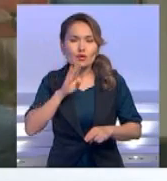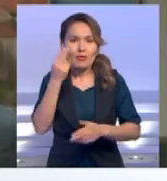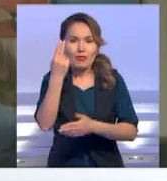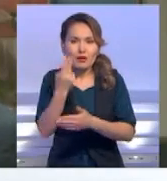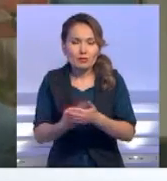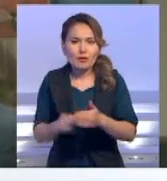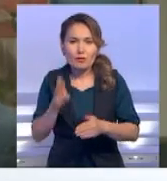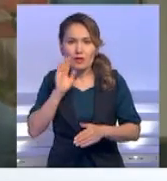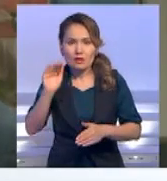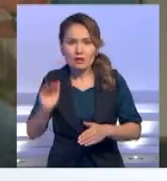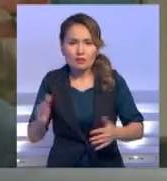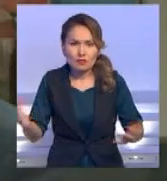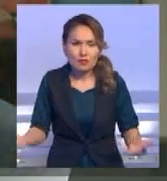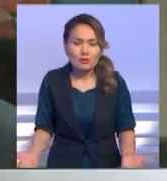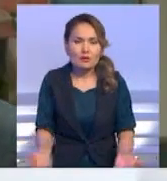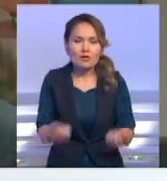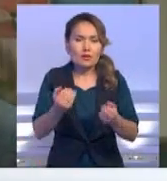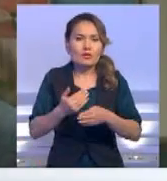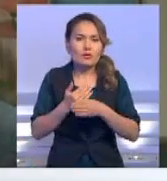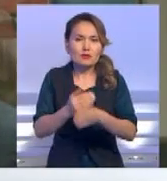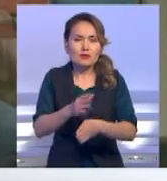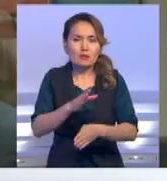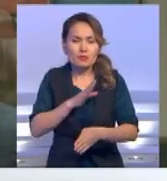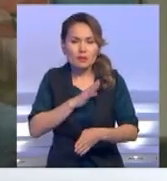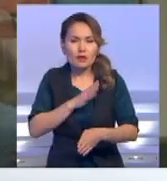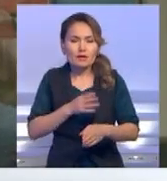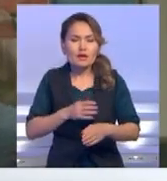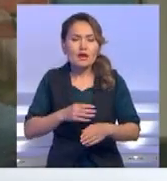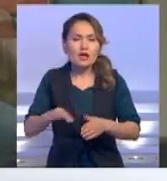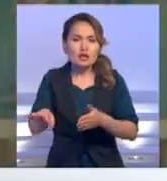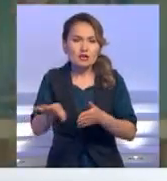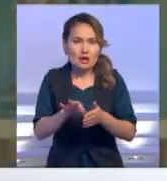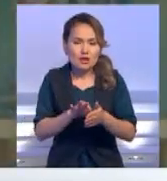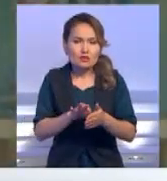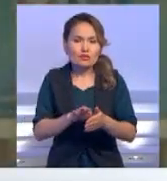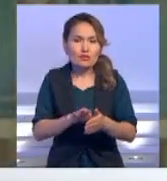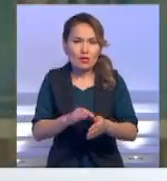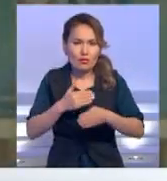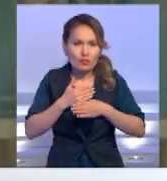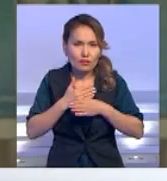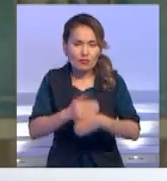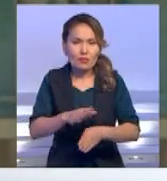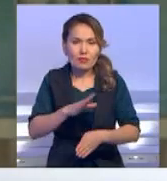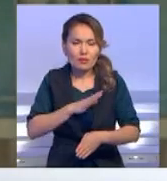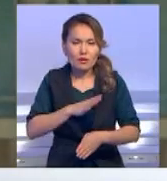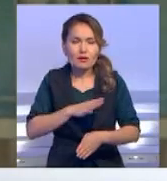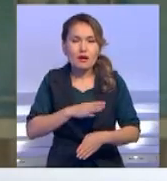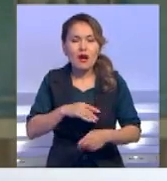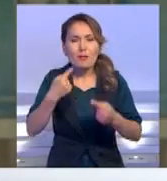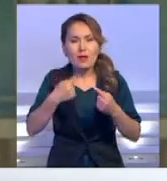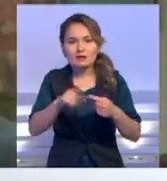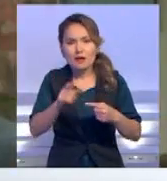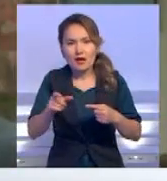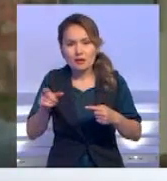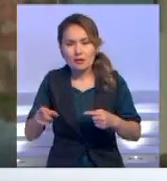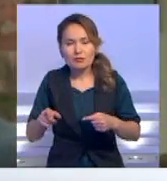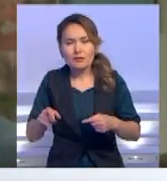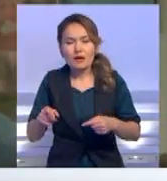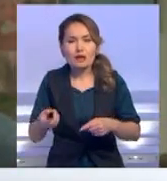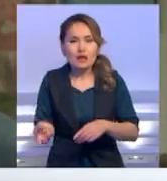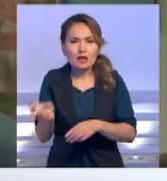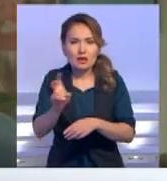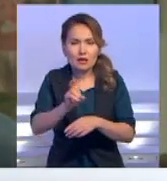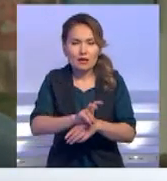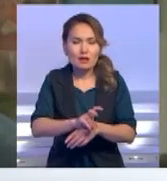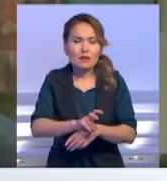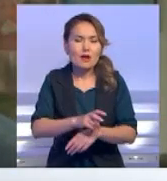Сол алғашқы көмек көрсетіп айтқан салдырып одан кейін аяқтан адамдар келіп скорый шақырып әр